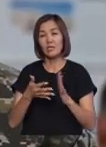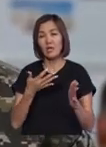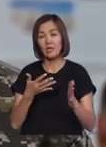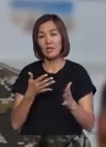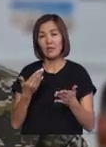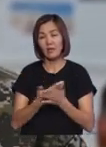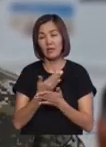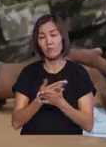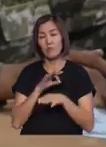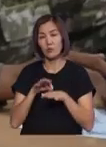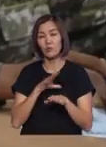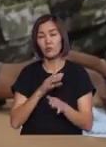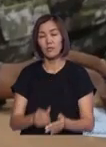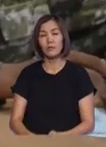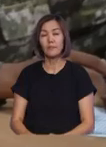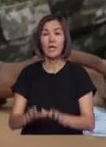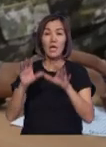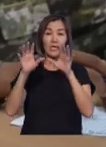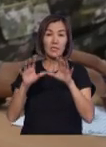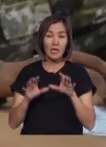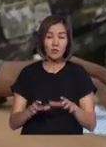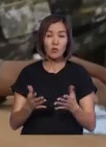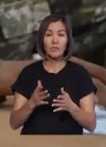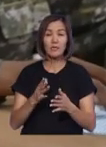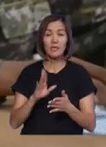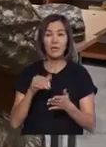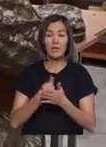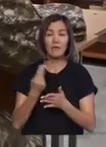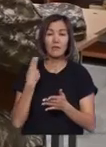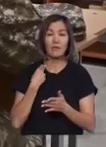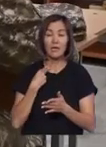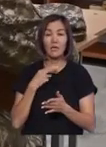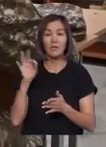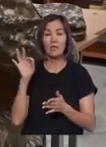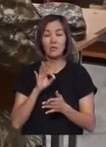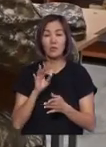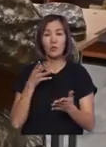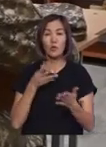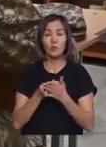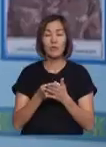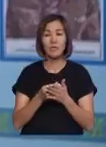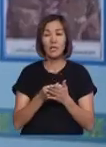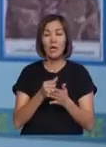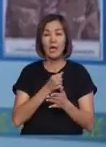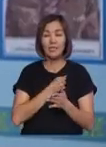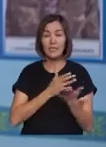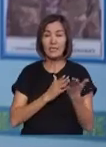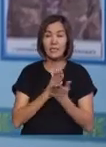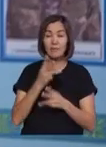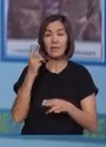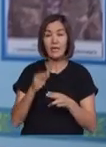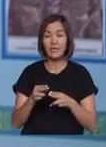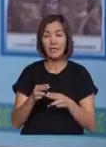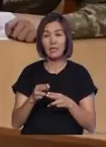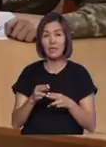әңгіме жүргізіп жатырмыз. Заң жобасында негізгі борыш пен сыйақы төлемдерін әскери қызмет кезеңінде және ол аяқталғаннан